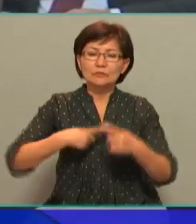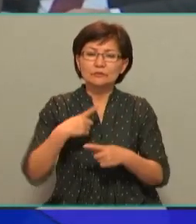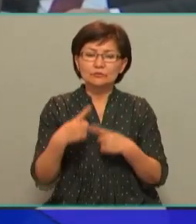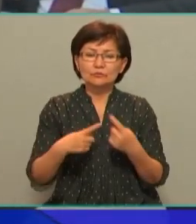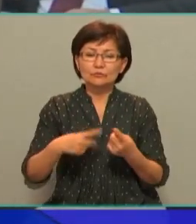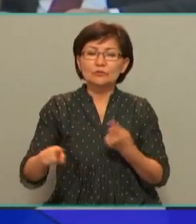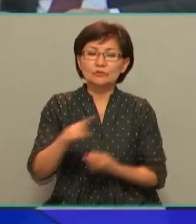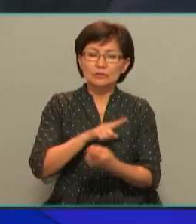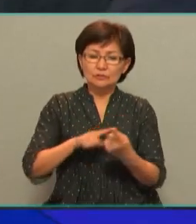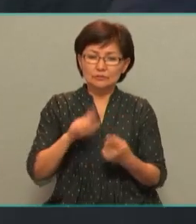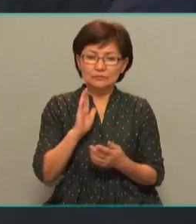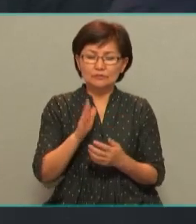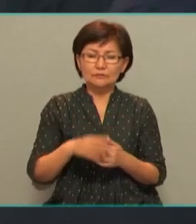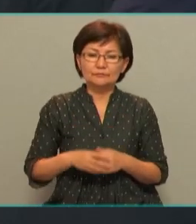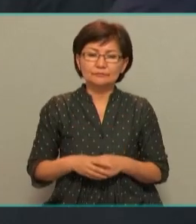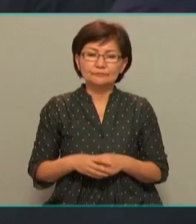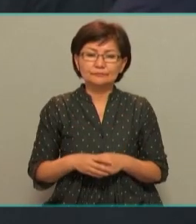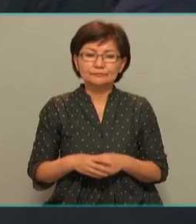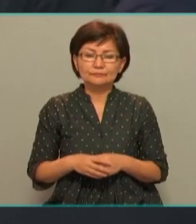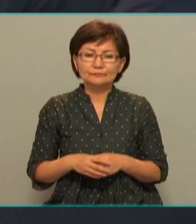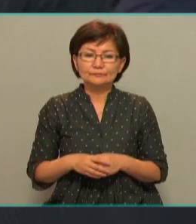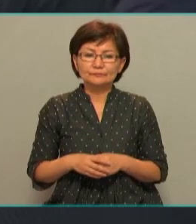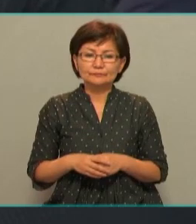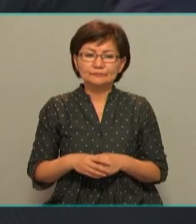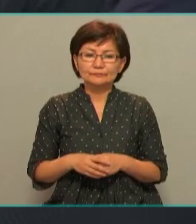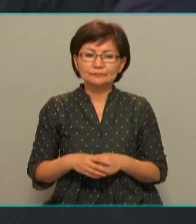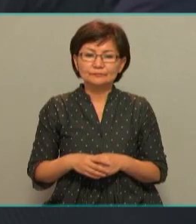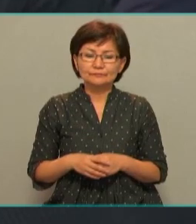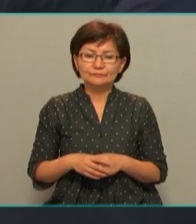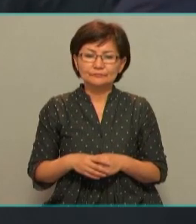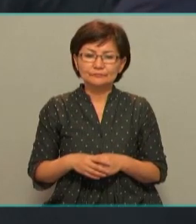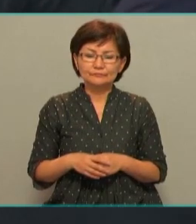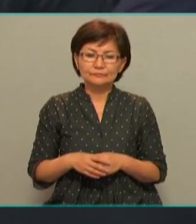жаңартып жатыр. Айгерім Дәулетбекқызы, Әли Мәлік, Гүлмажан Молдадос, жаңалықтар.